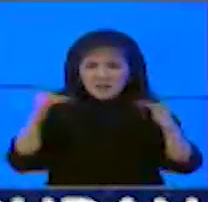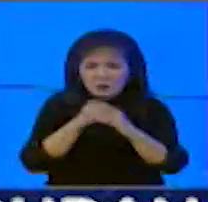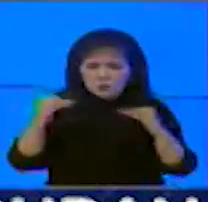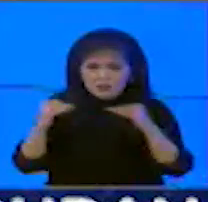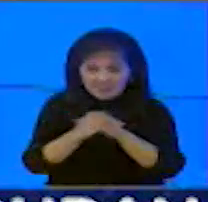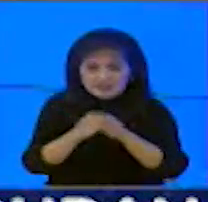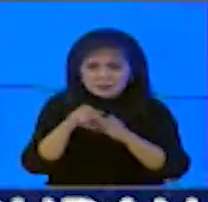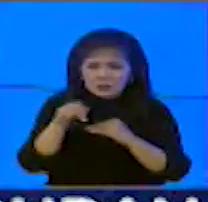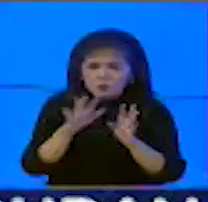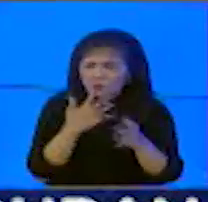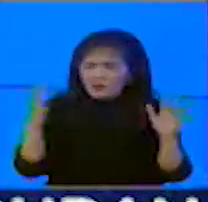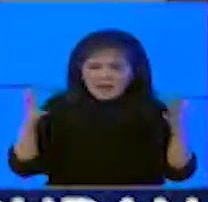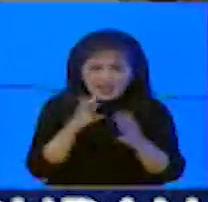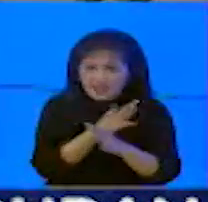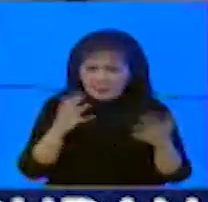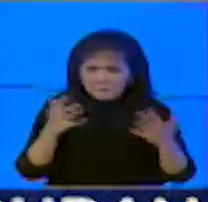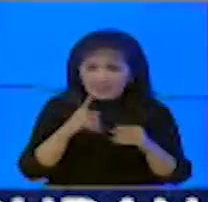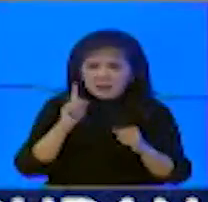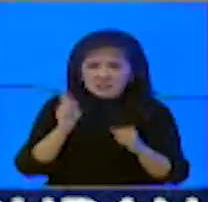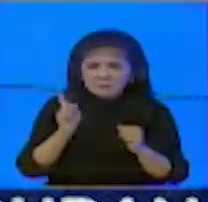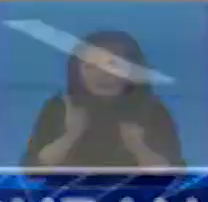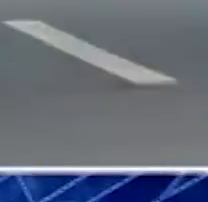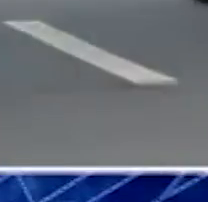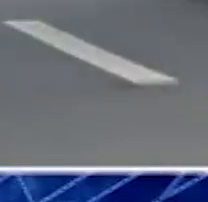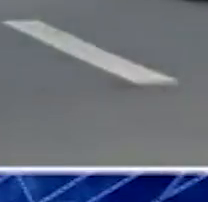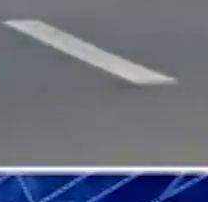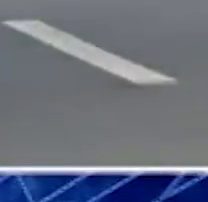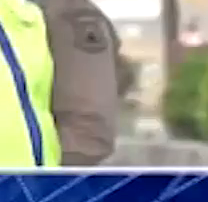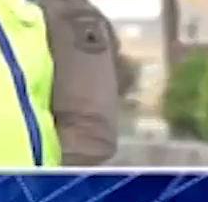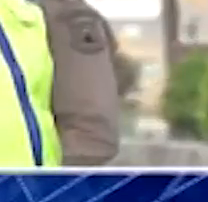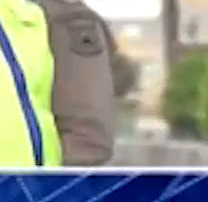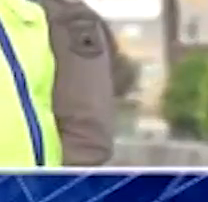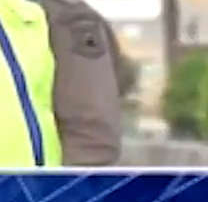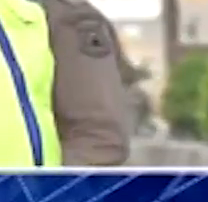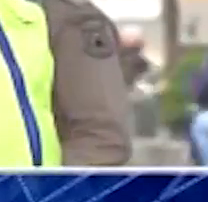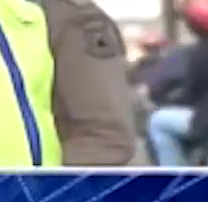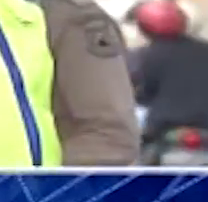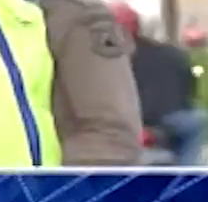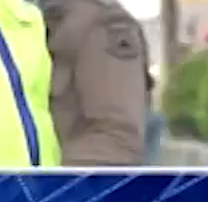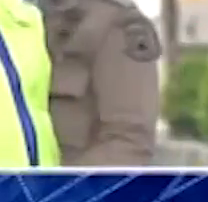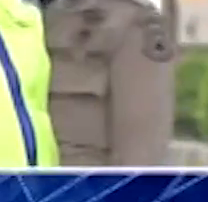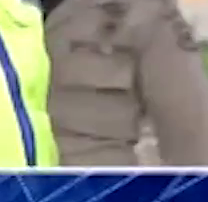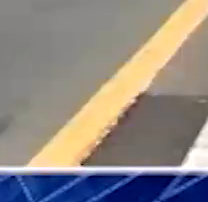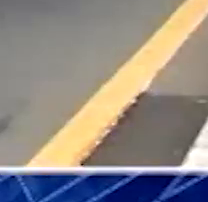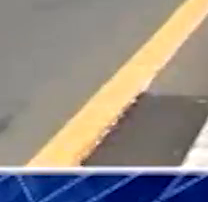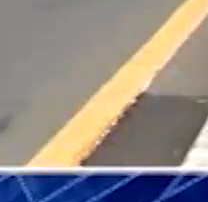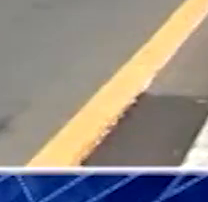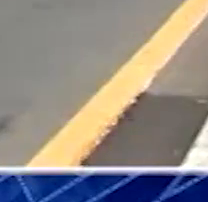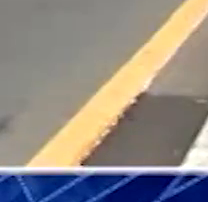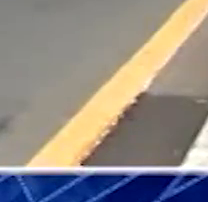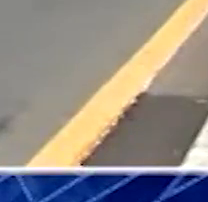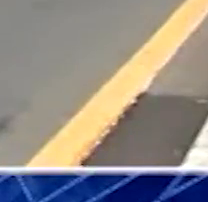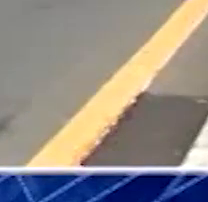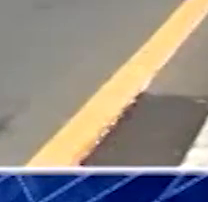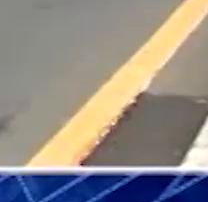mengingat masyarakat sudah mulai disiplin untuk melakukan checkpoint di menuju Tangerang Selatan. Dan